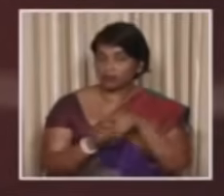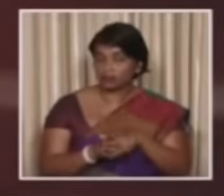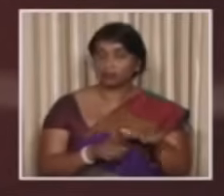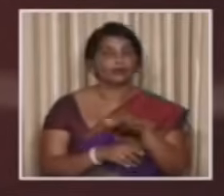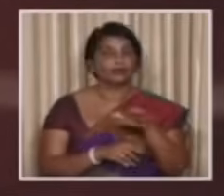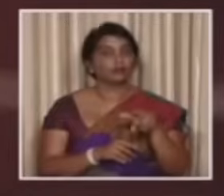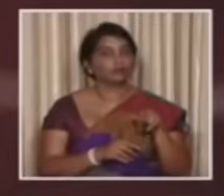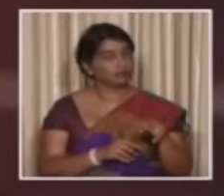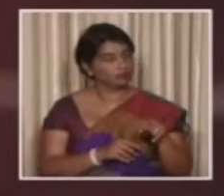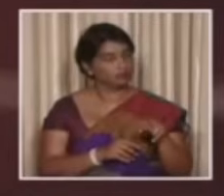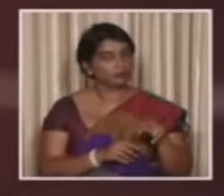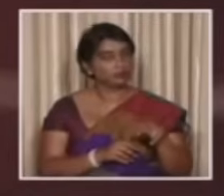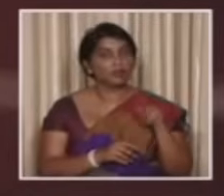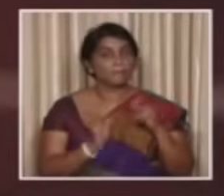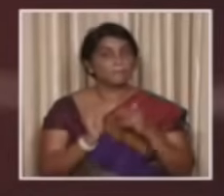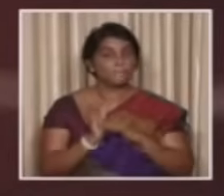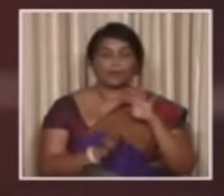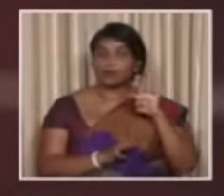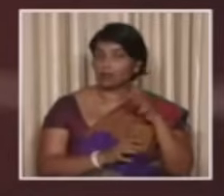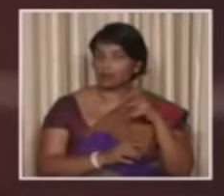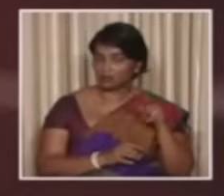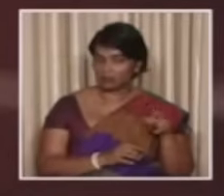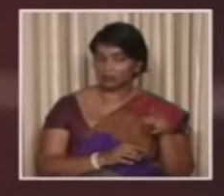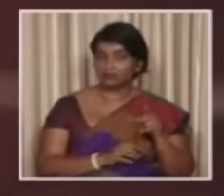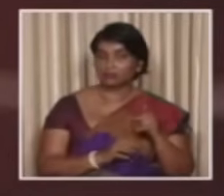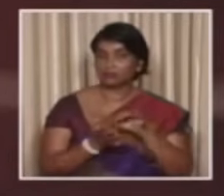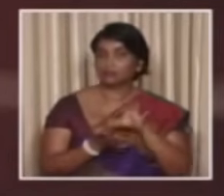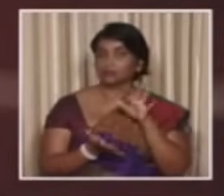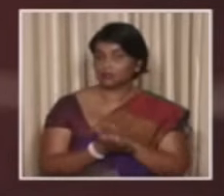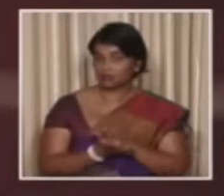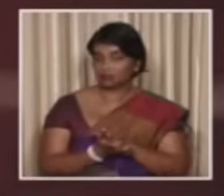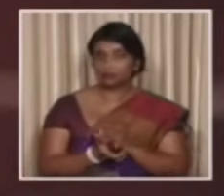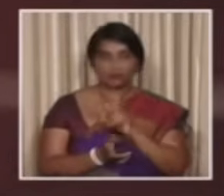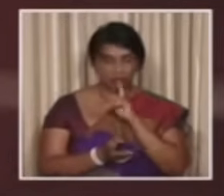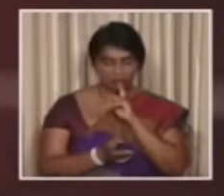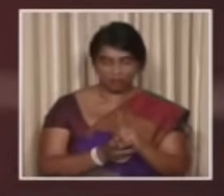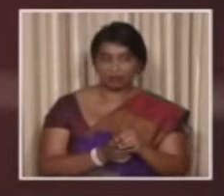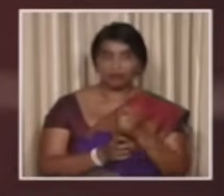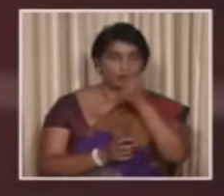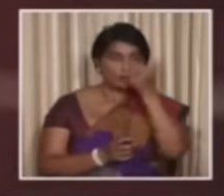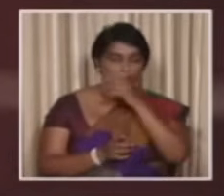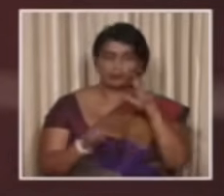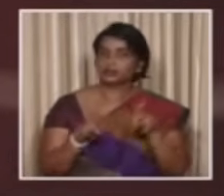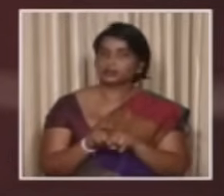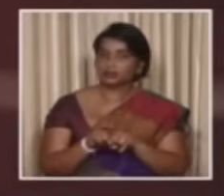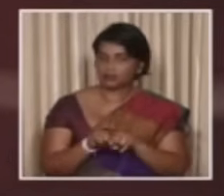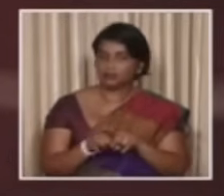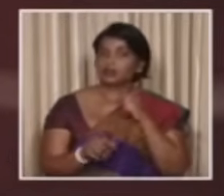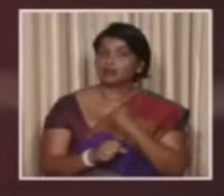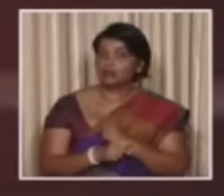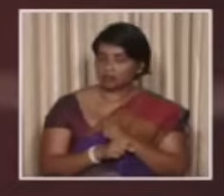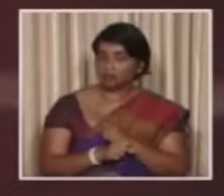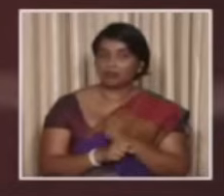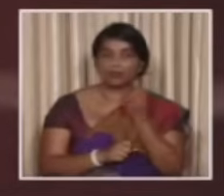ඉඩම අර මිලියන 400 ප්‍රතිෂ්ඨාව සඳහන් කරලා වංචනික ලෙස රජයට